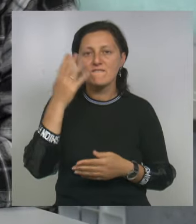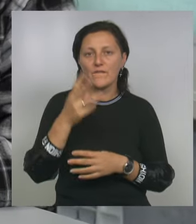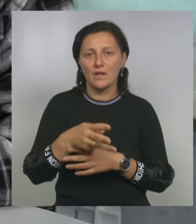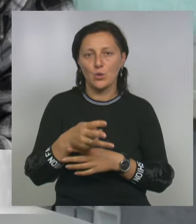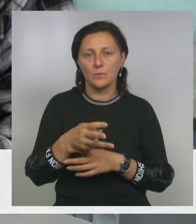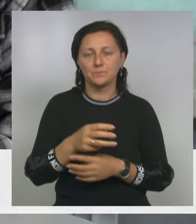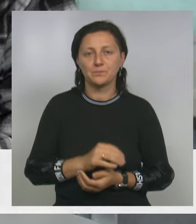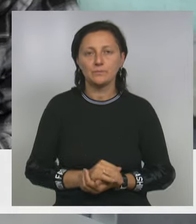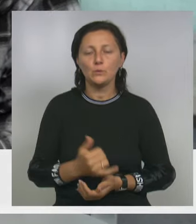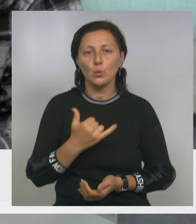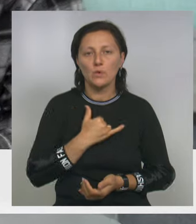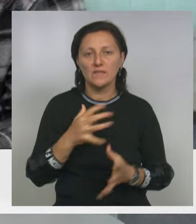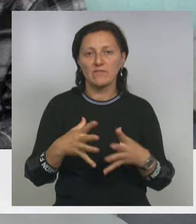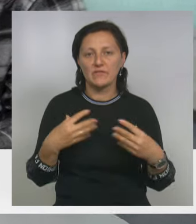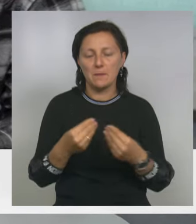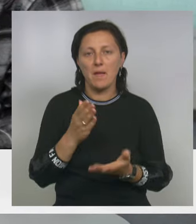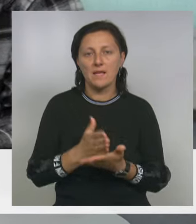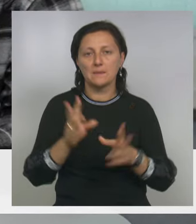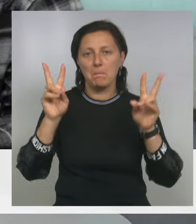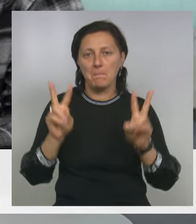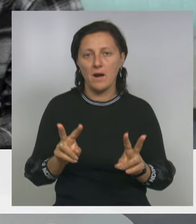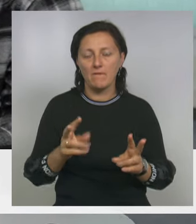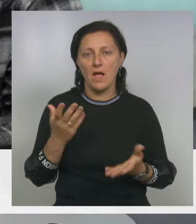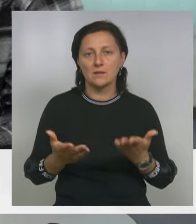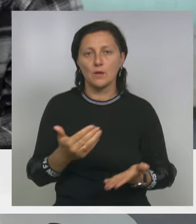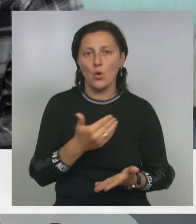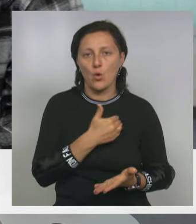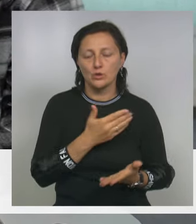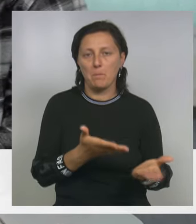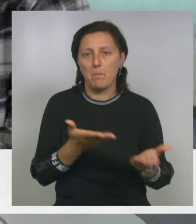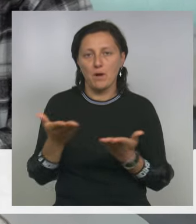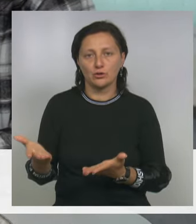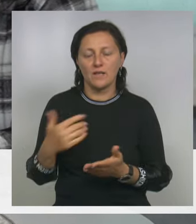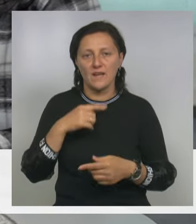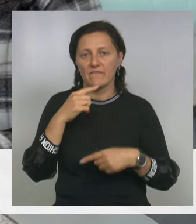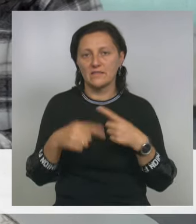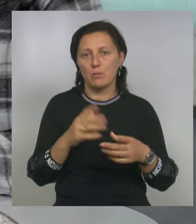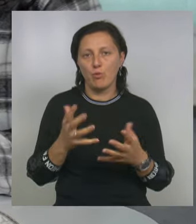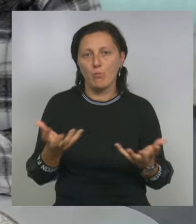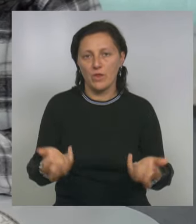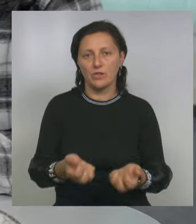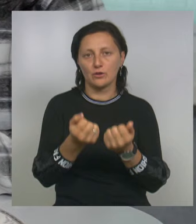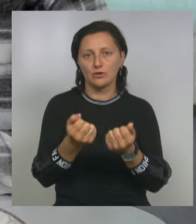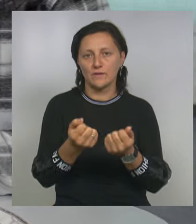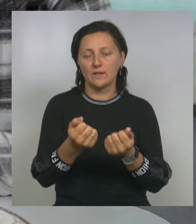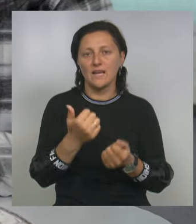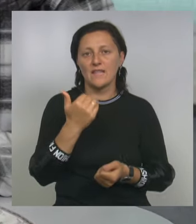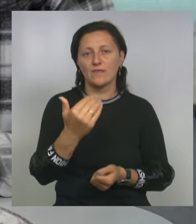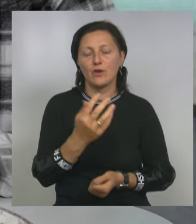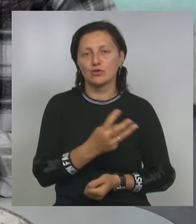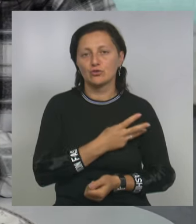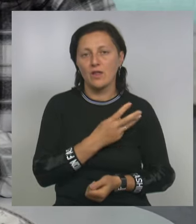нас такое правило в семье. Хочешь, пожалуйста, мы всегда будем поддерживать твои желания,